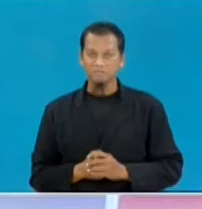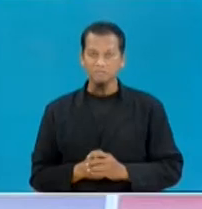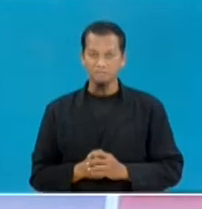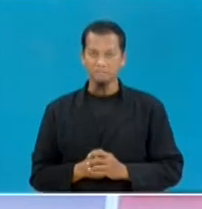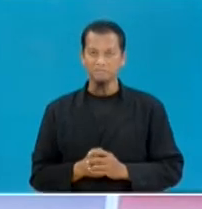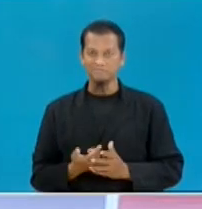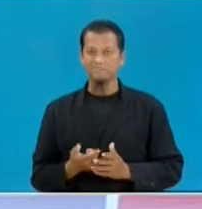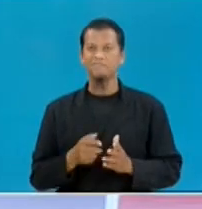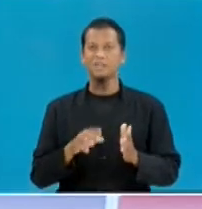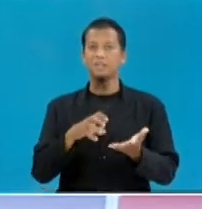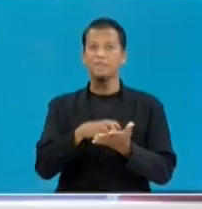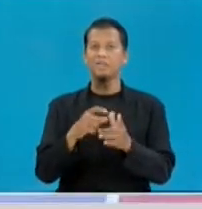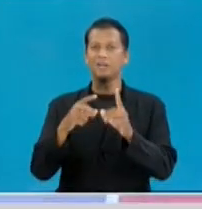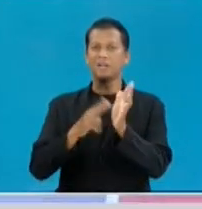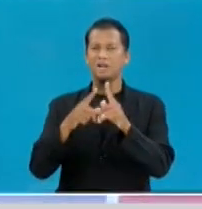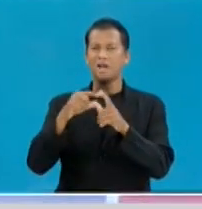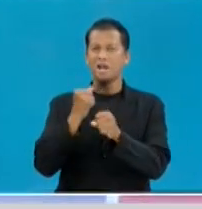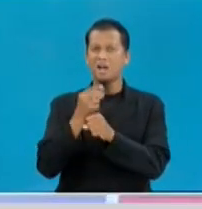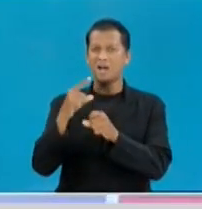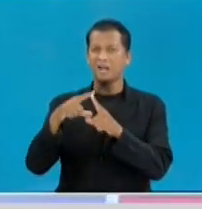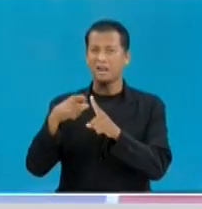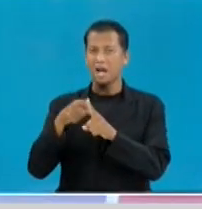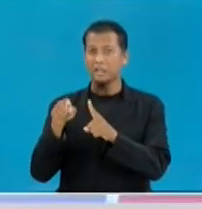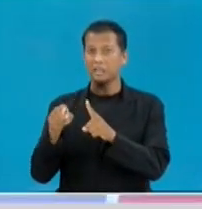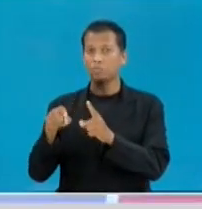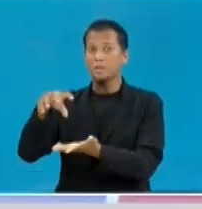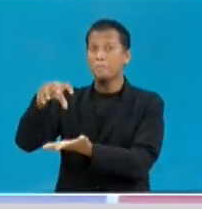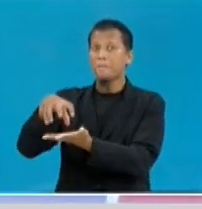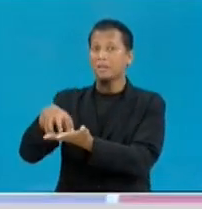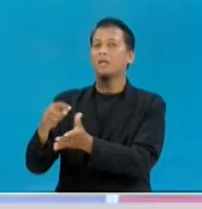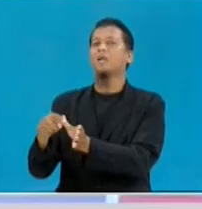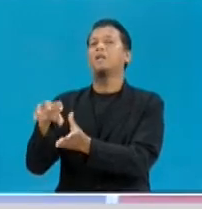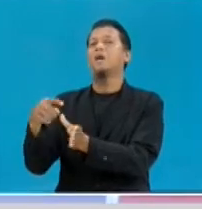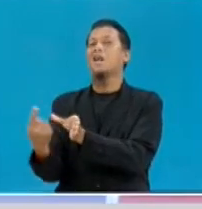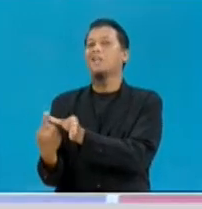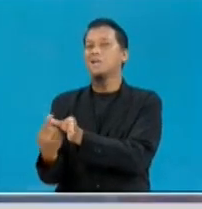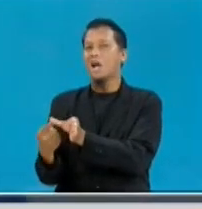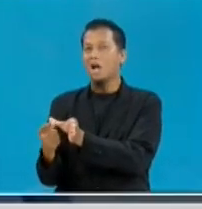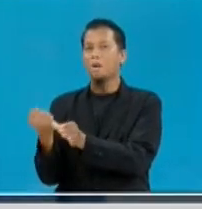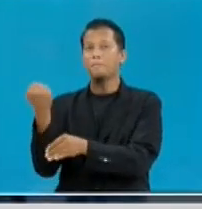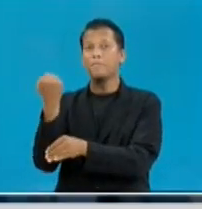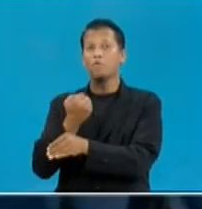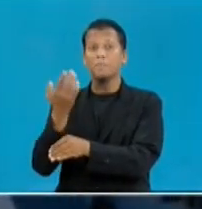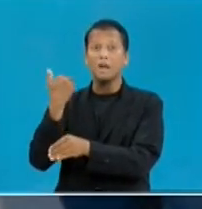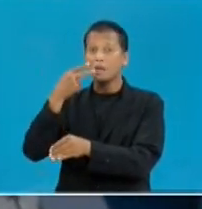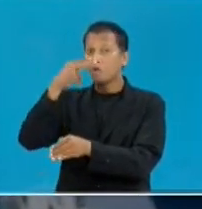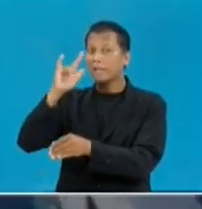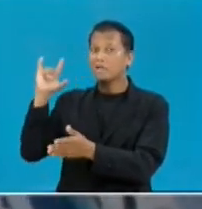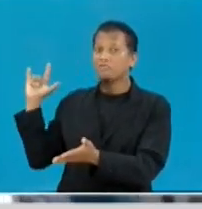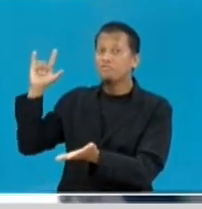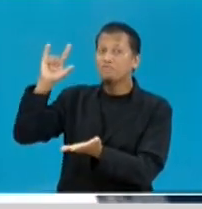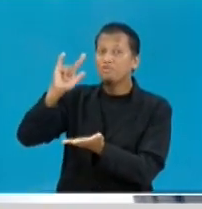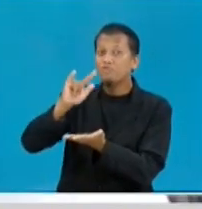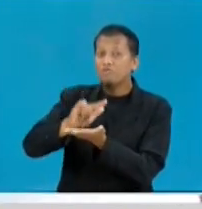Hi to metal saat ini Angka keterisian Rusun Nagrak yang merupakan salah satu lokasi karantina bagi para pelaku perjalanan dari